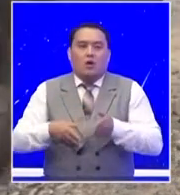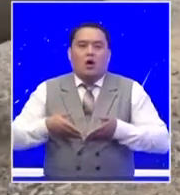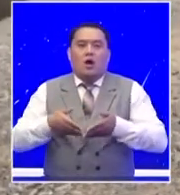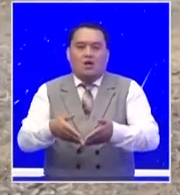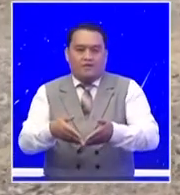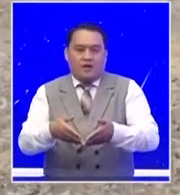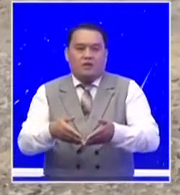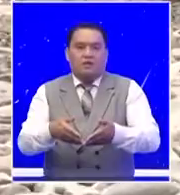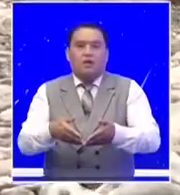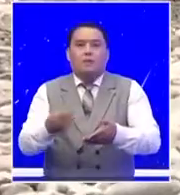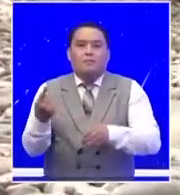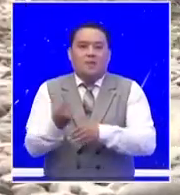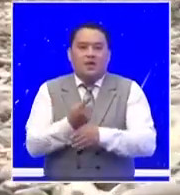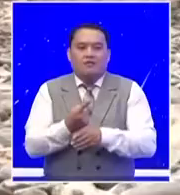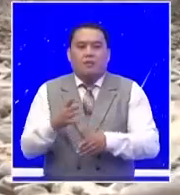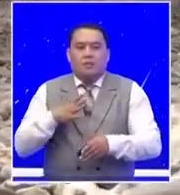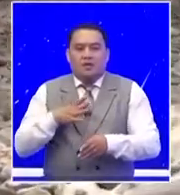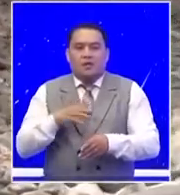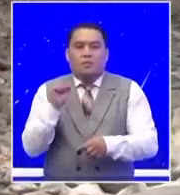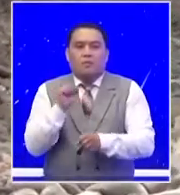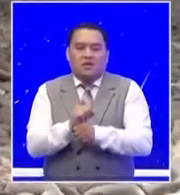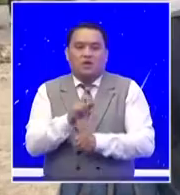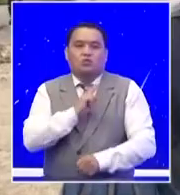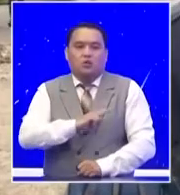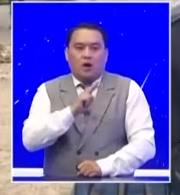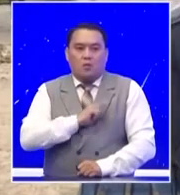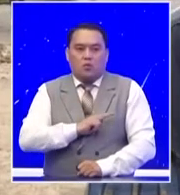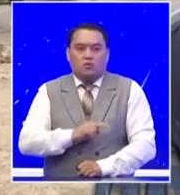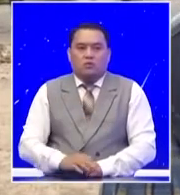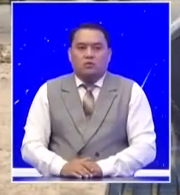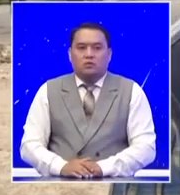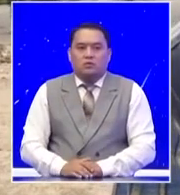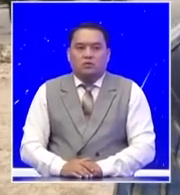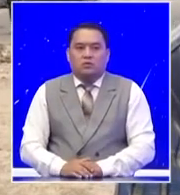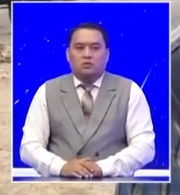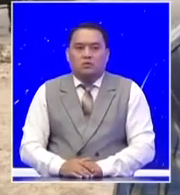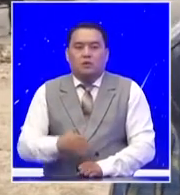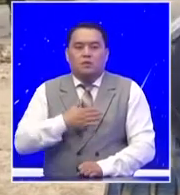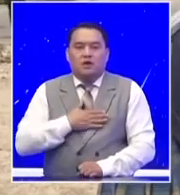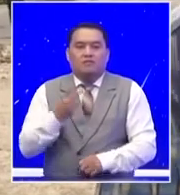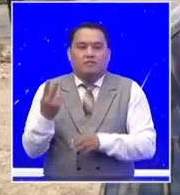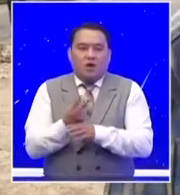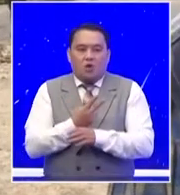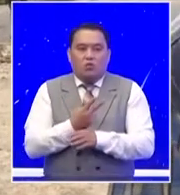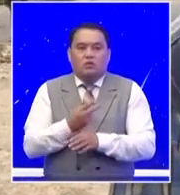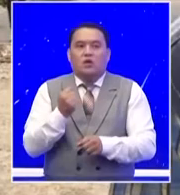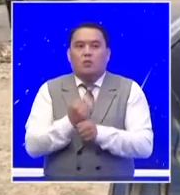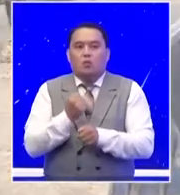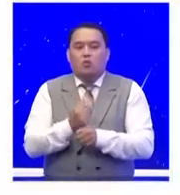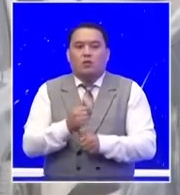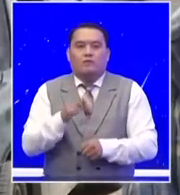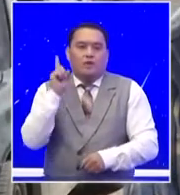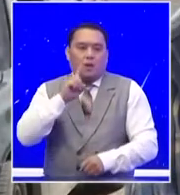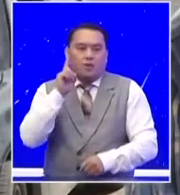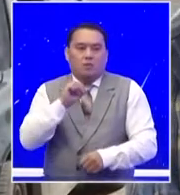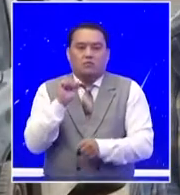лотков, вследствие чего первый подрядчик был вынужден приостановить работы. Мы дальше второй квартал начали делать, а здесь работы пока приостановлены.